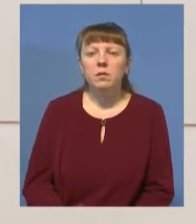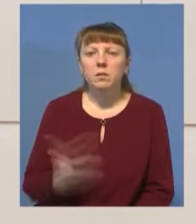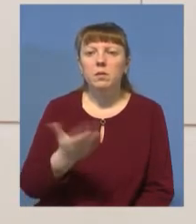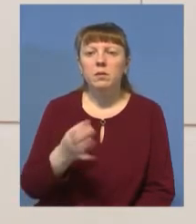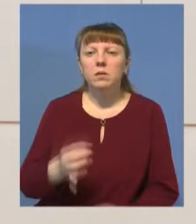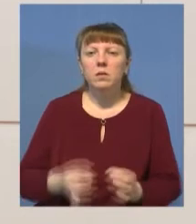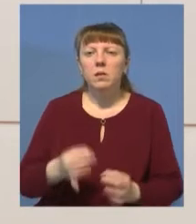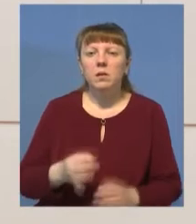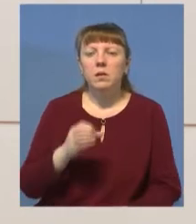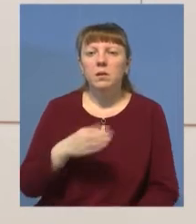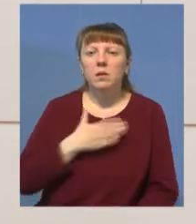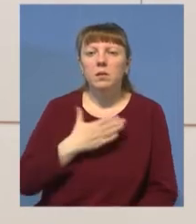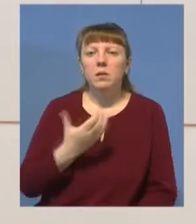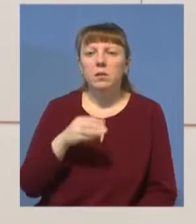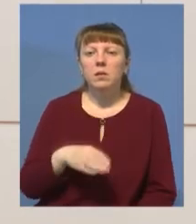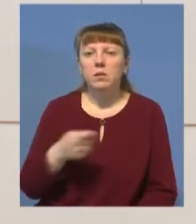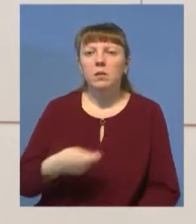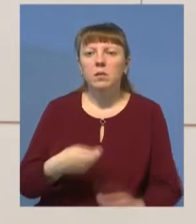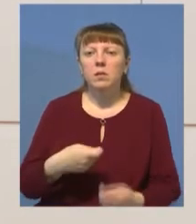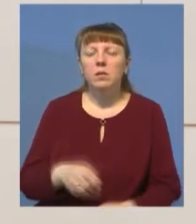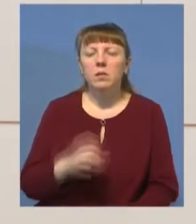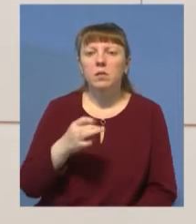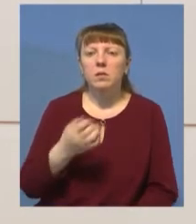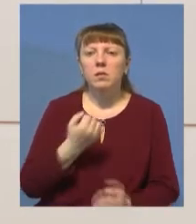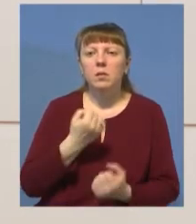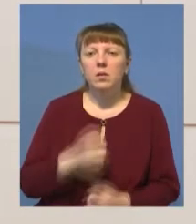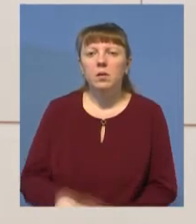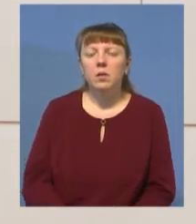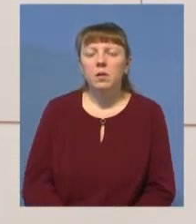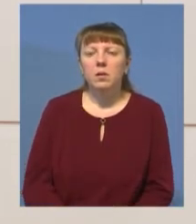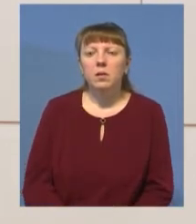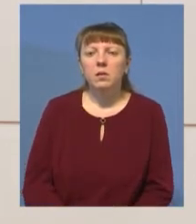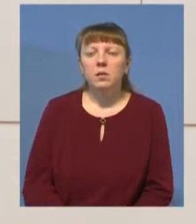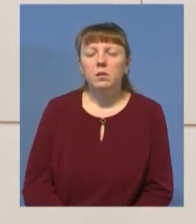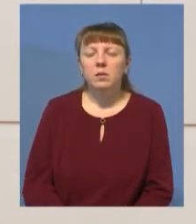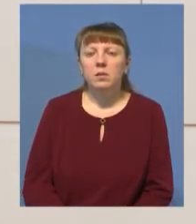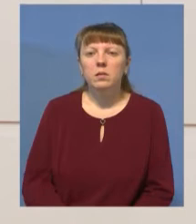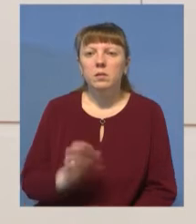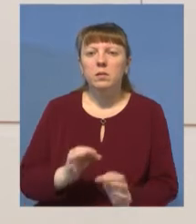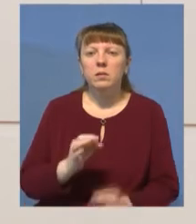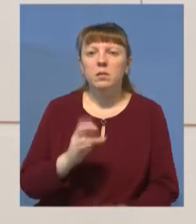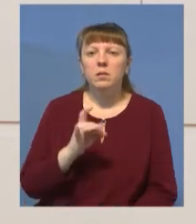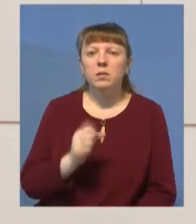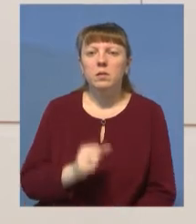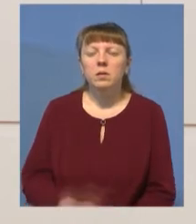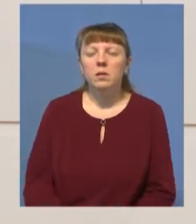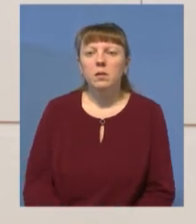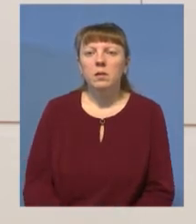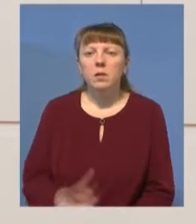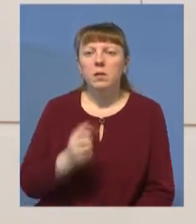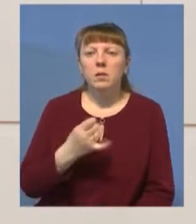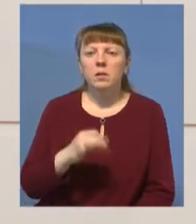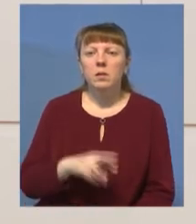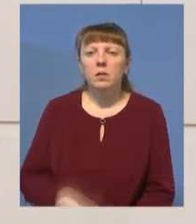как правило, комитет, наше управление комитета по защите прав потребителей принимает максимальные меры для, в пользу